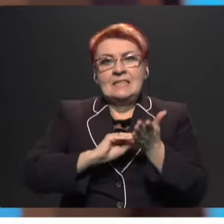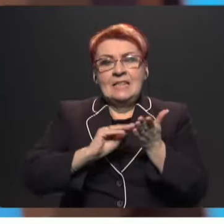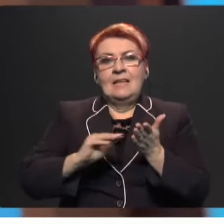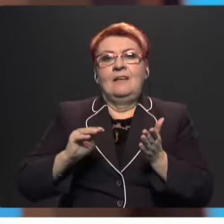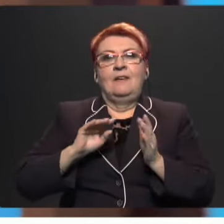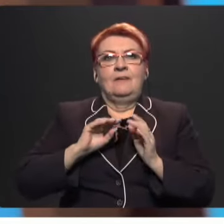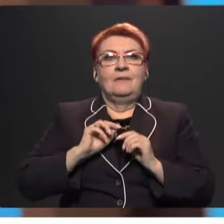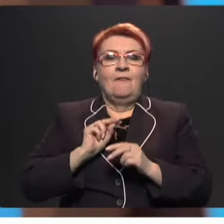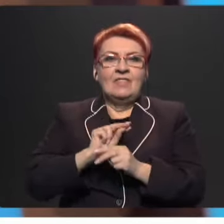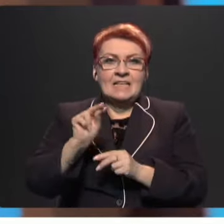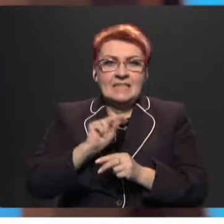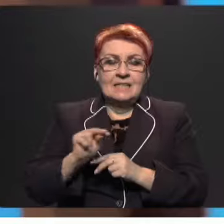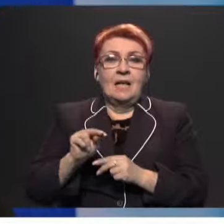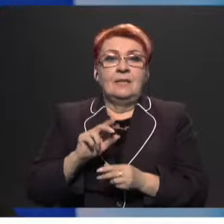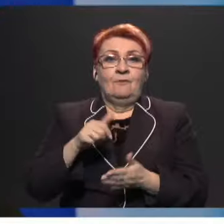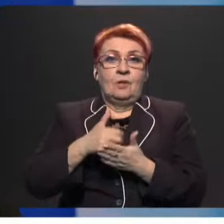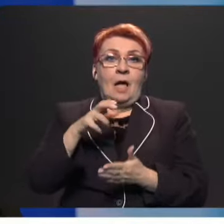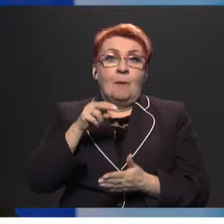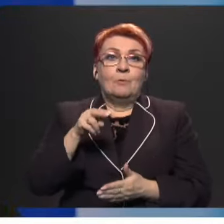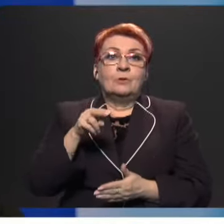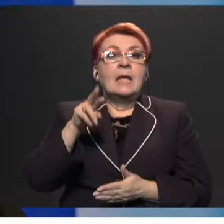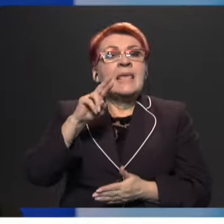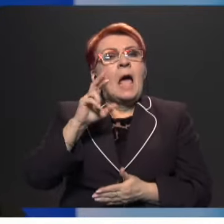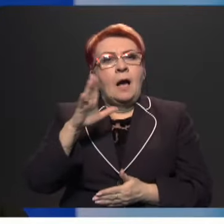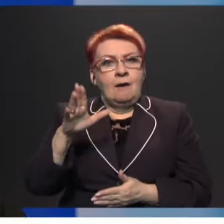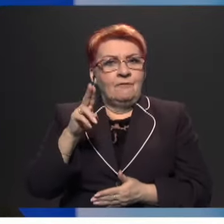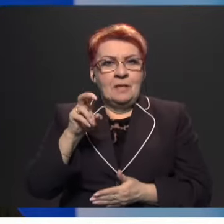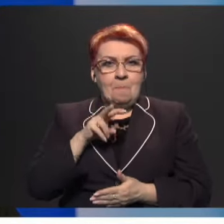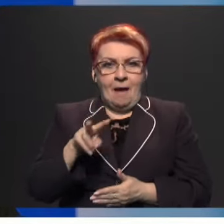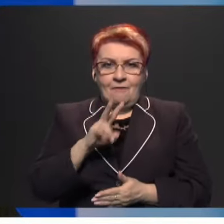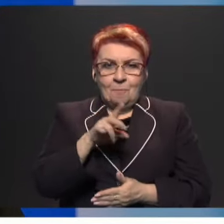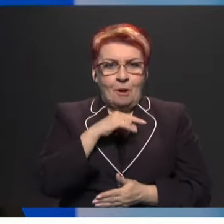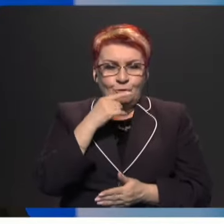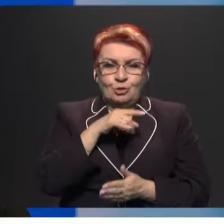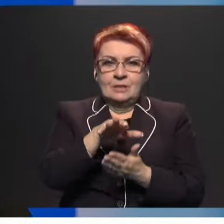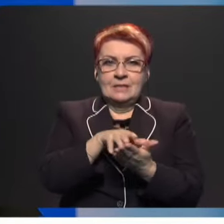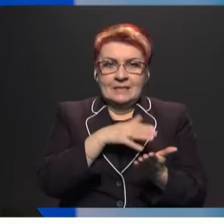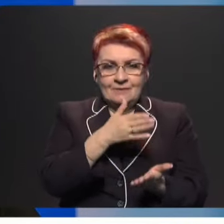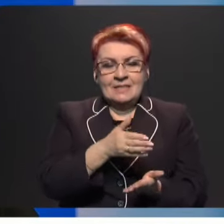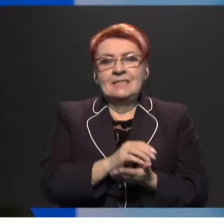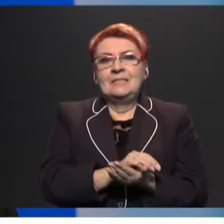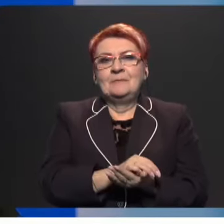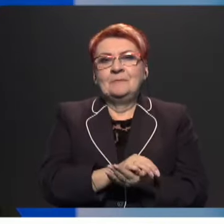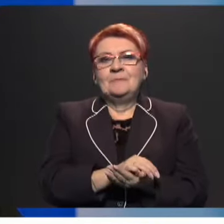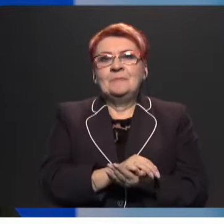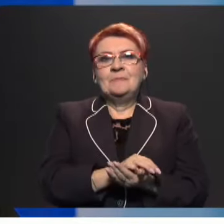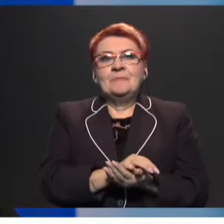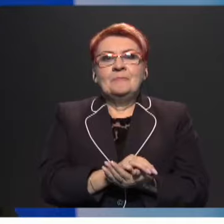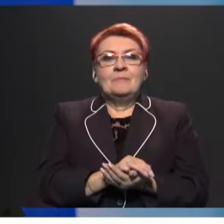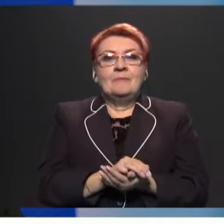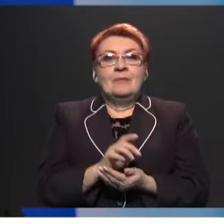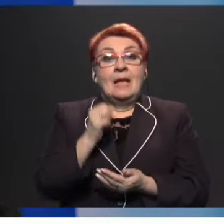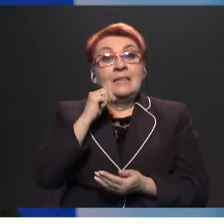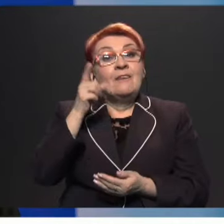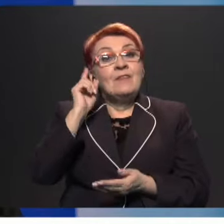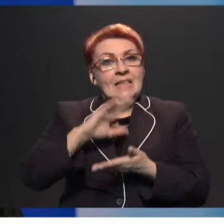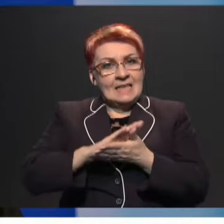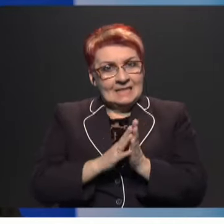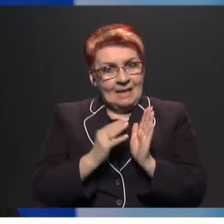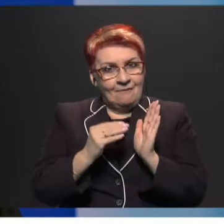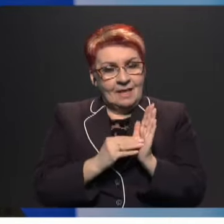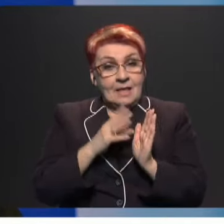назидании. Причем апостол Павел, или апостол Иаков, говорит о Священном Писании Ветхого Завета. Когда возник